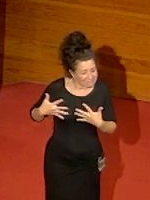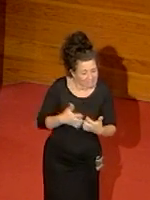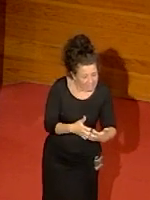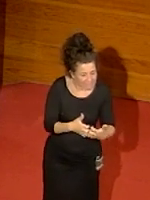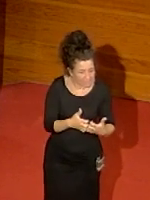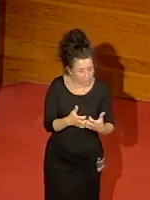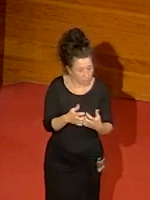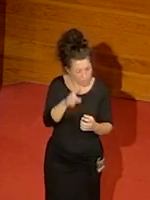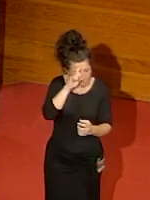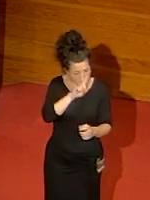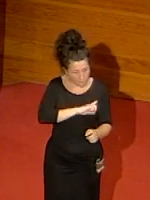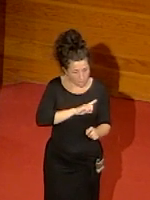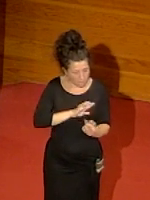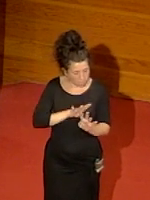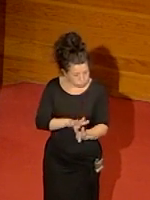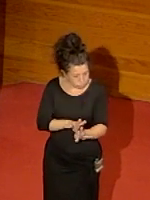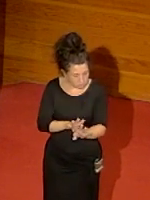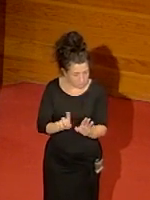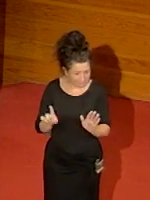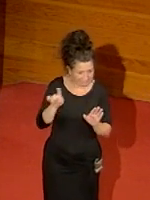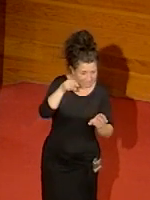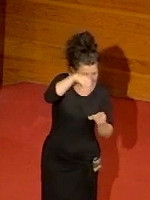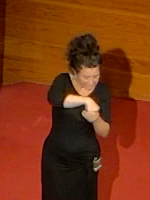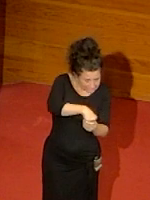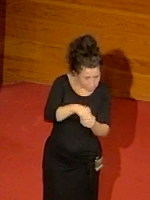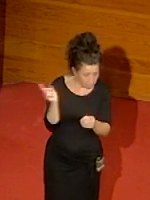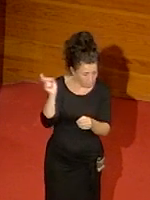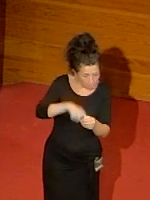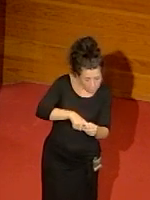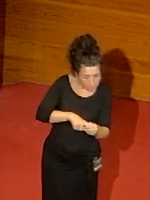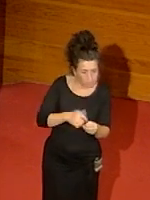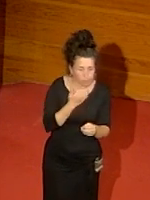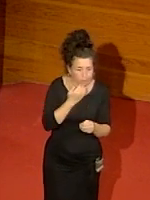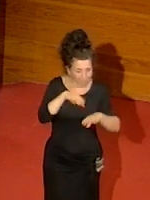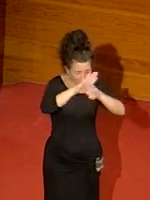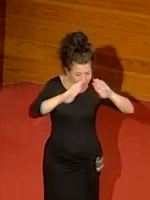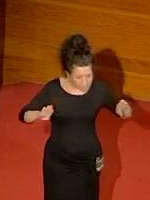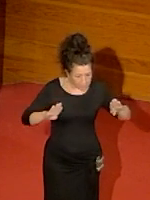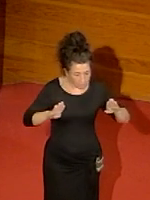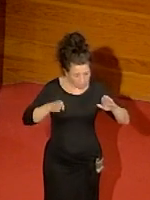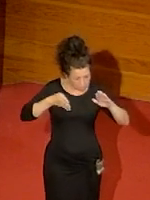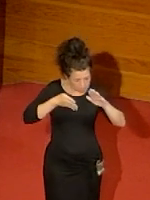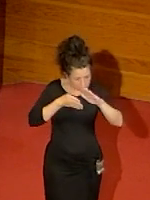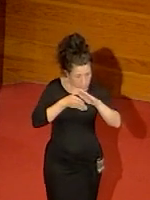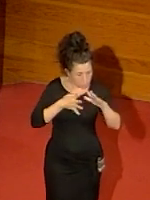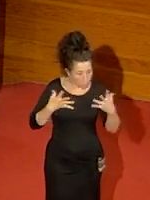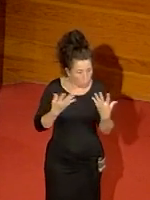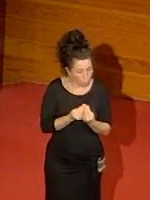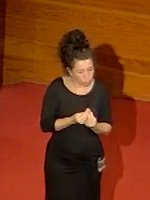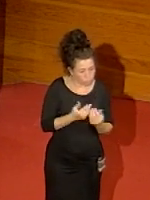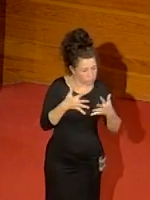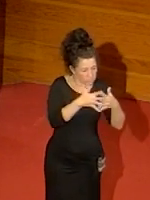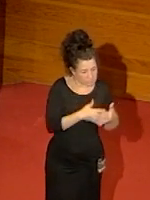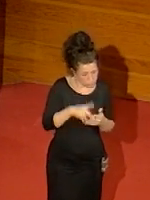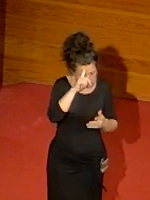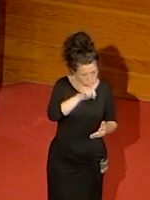sartu, konboi batean sartu, eta haiekin, ba, ez dakit Afganistango, ez dakit nora joan, ba, estatu batuetako soldaduekin esaterako, ez? Eta